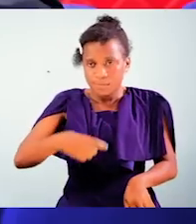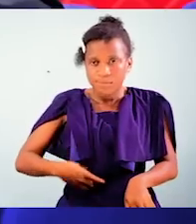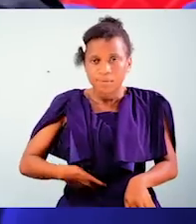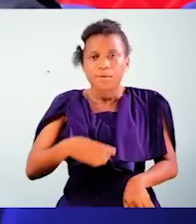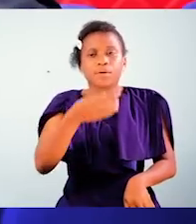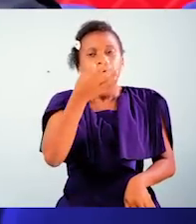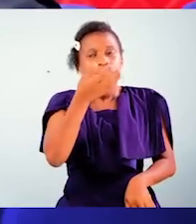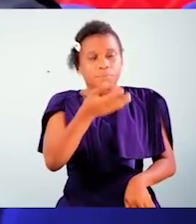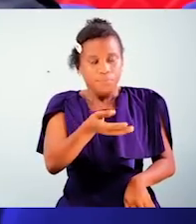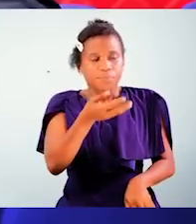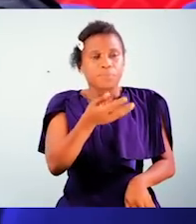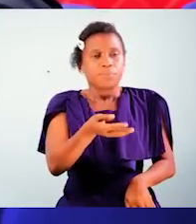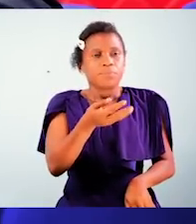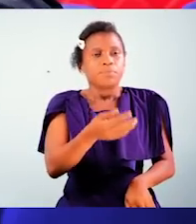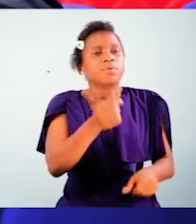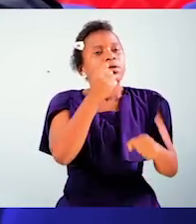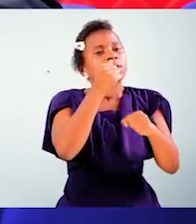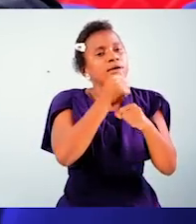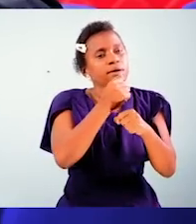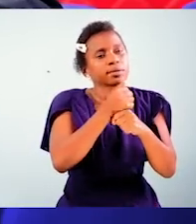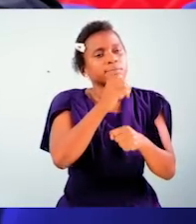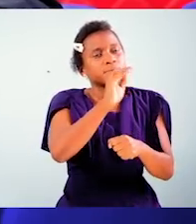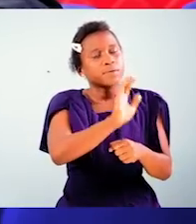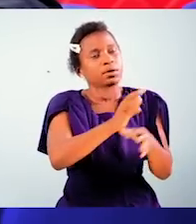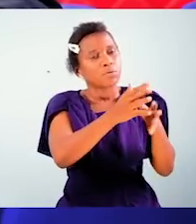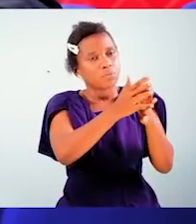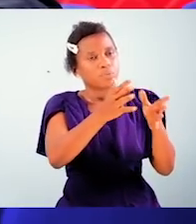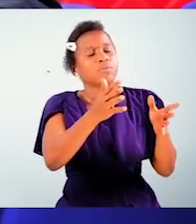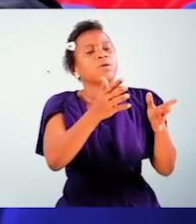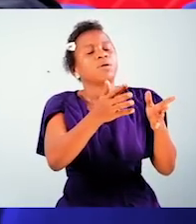na CAG kazi yake kubwa ni